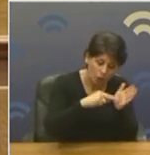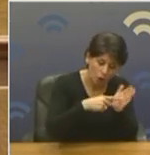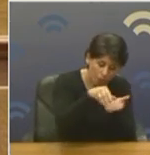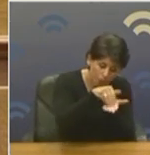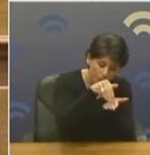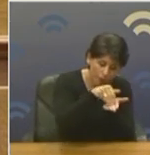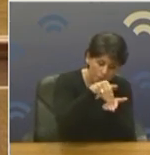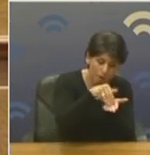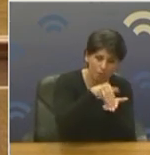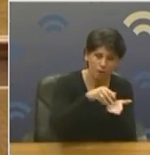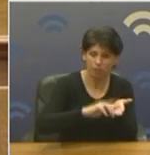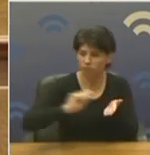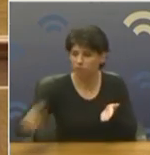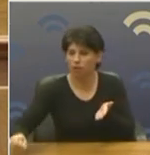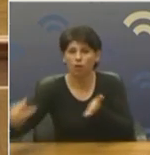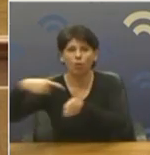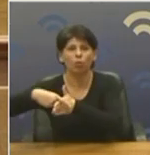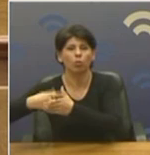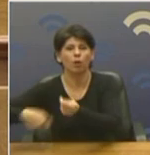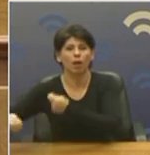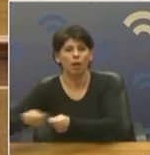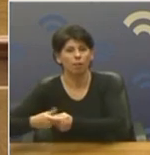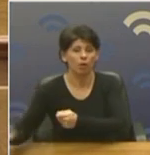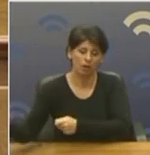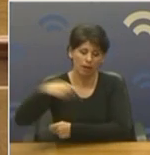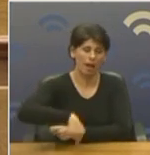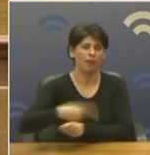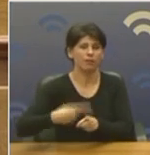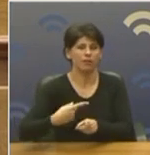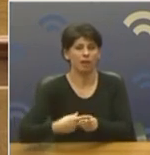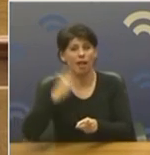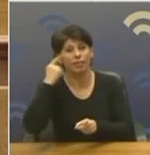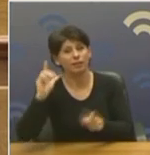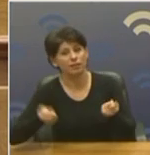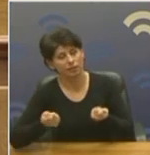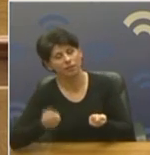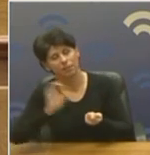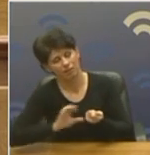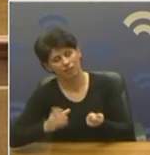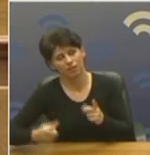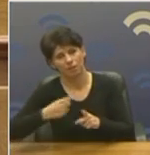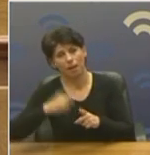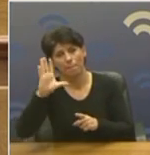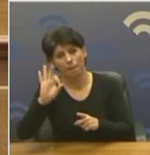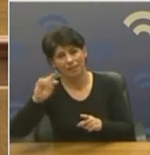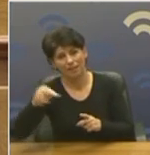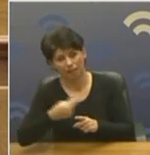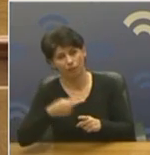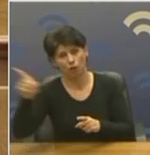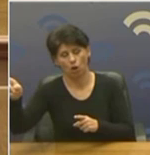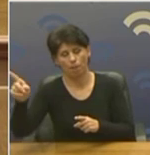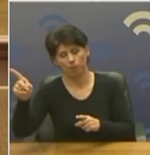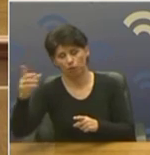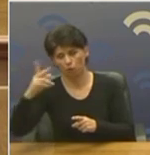αυτά και να έρθει στην Ελλάδα. Αυτό πιστεύετε εσείς. Αν δεν καταλαβαίνετε τι γίνεται, ψάξτε λίγο παραπάνω. Με 50 ευρώ από την Αργεία, το Μαρόκο και το